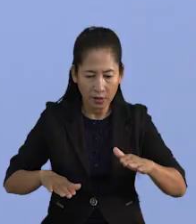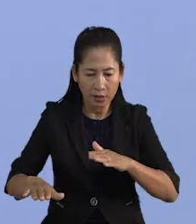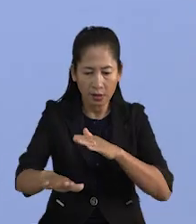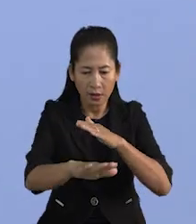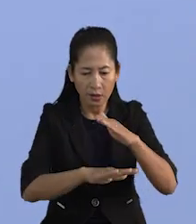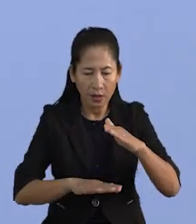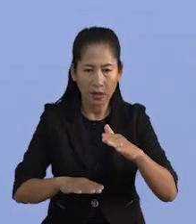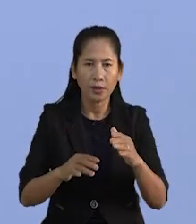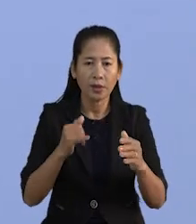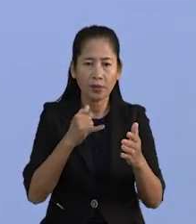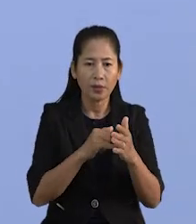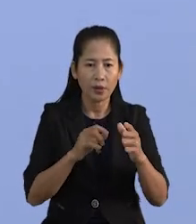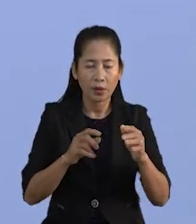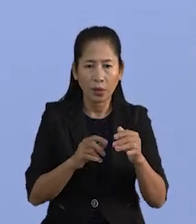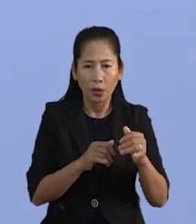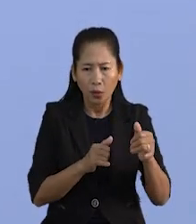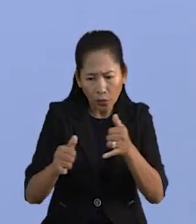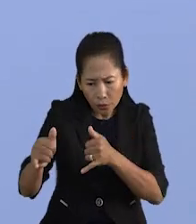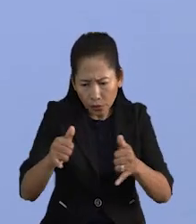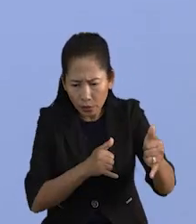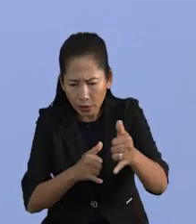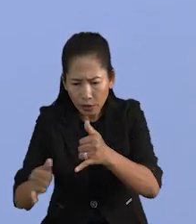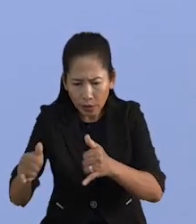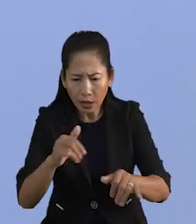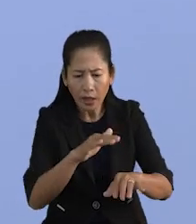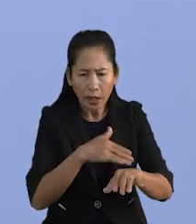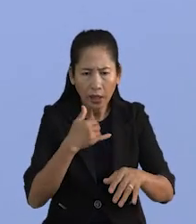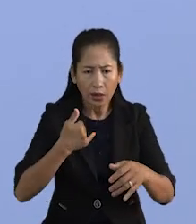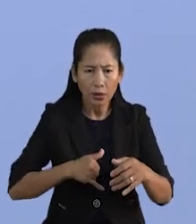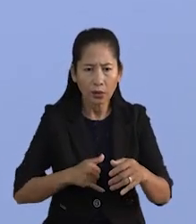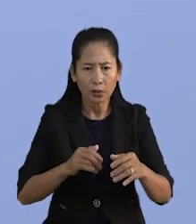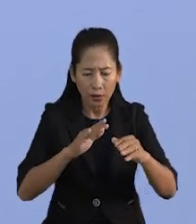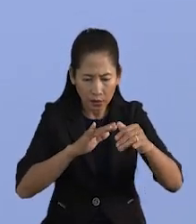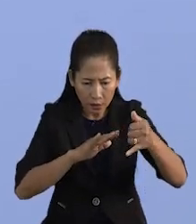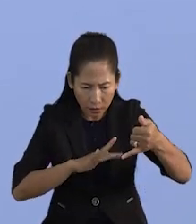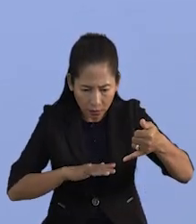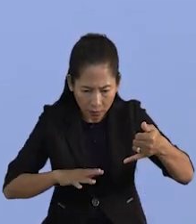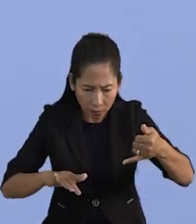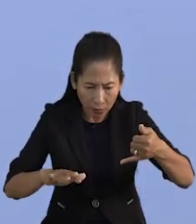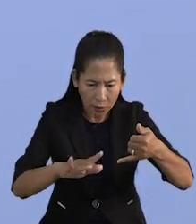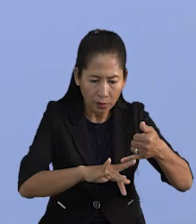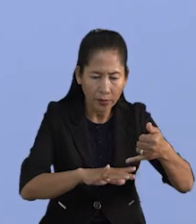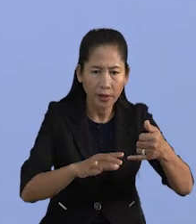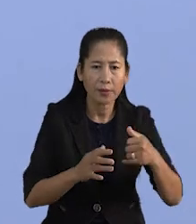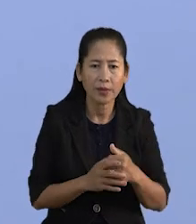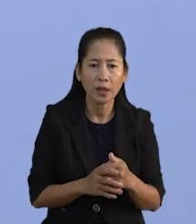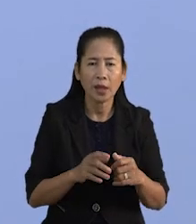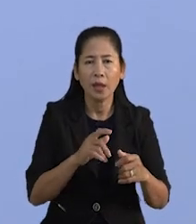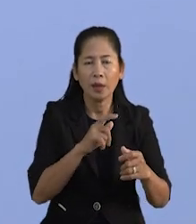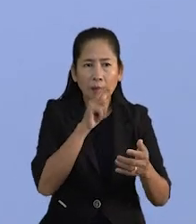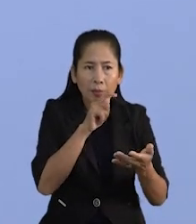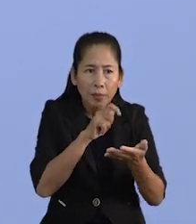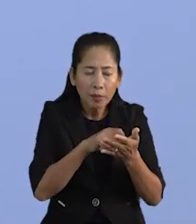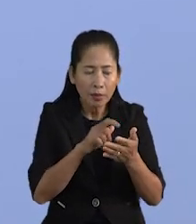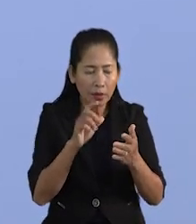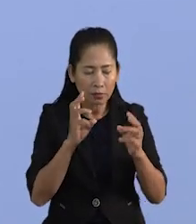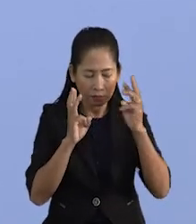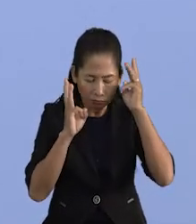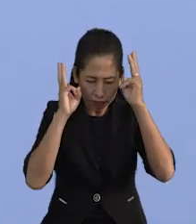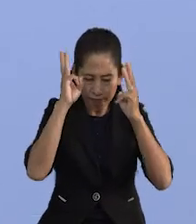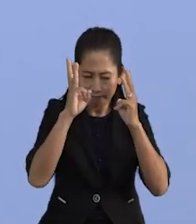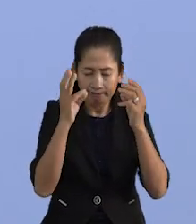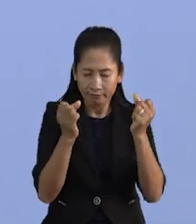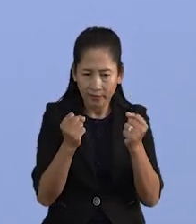ទវារត់ឆ្លេឆ្លាងហៅកូននៅមាត់ត្រពាំងមេមន់បារម្ភខ្លាំង